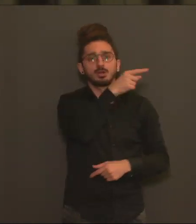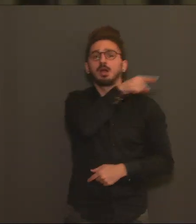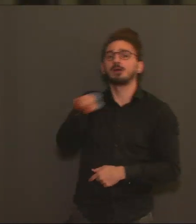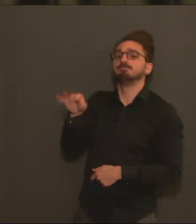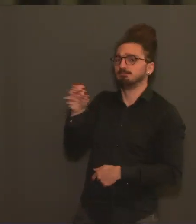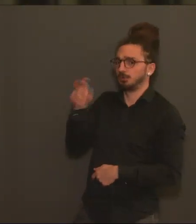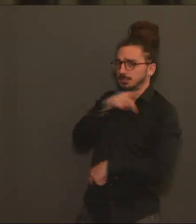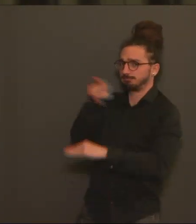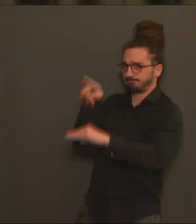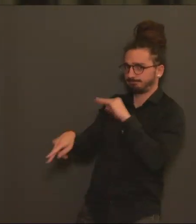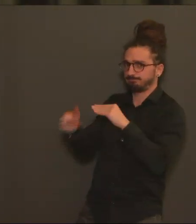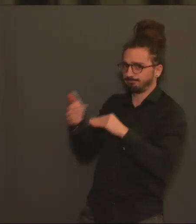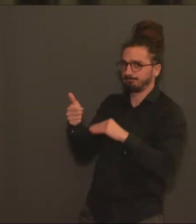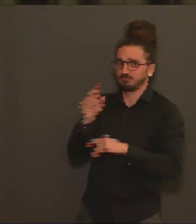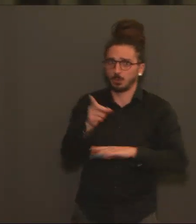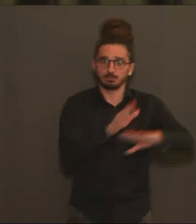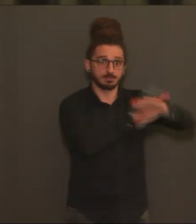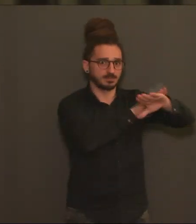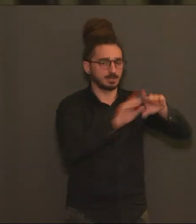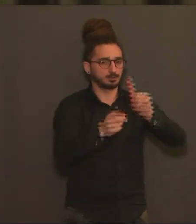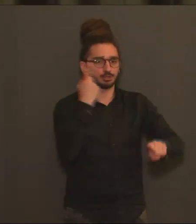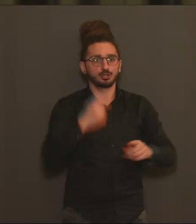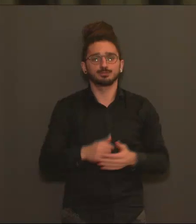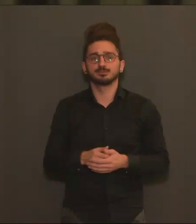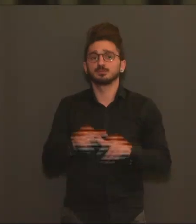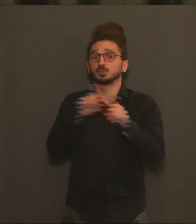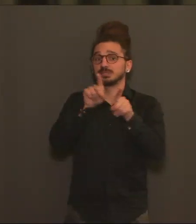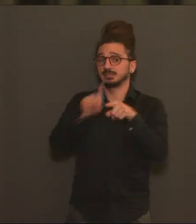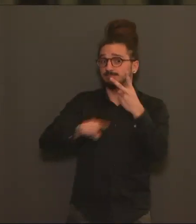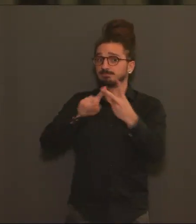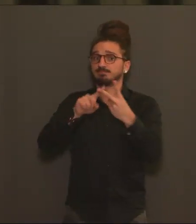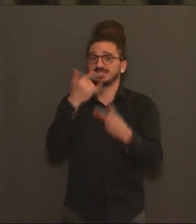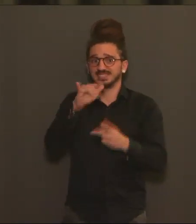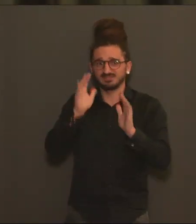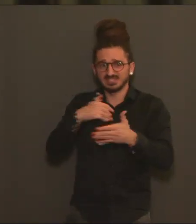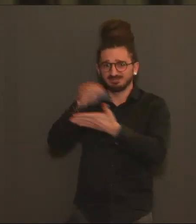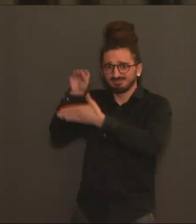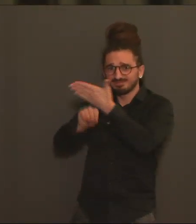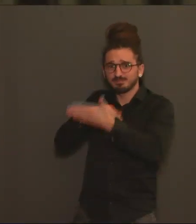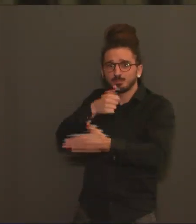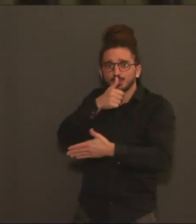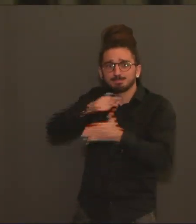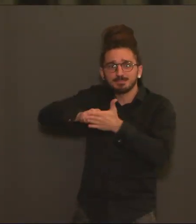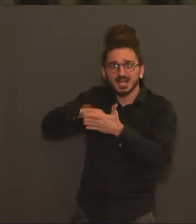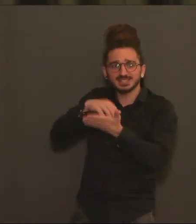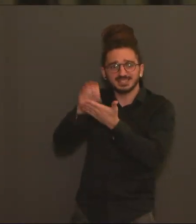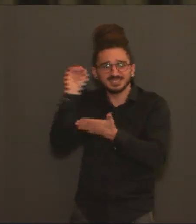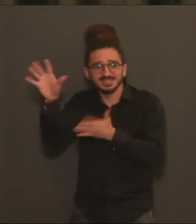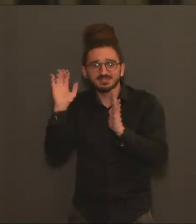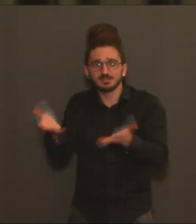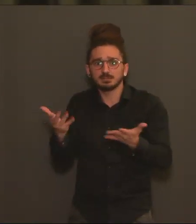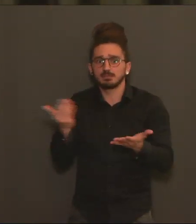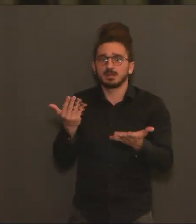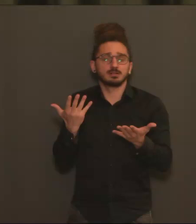pour d'autres sites, il sera temps de modifier immédiatement ce mot de passe utilisé ailleurs. Enfin, si